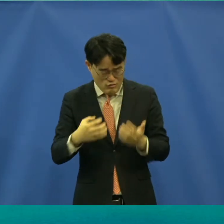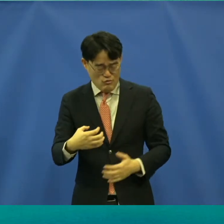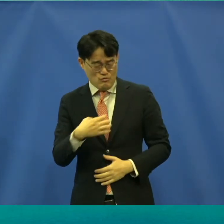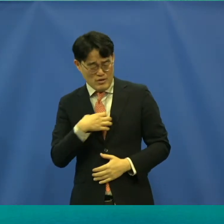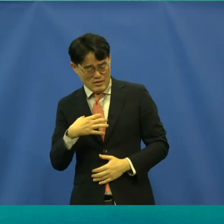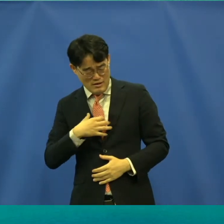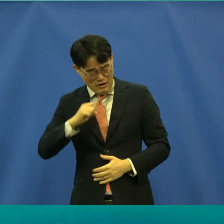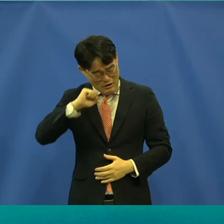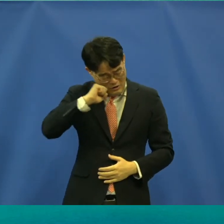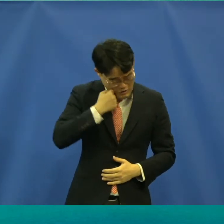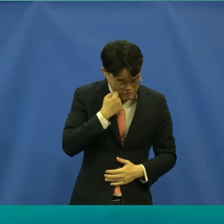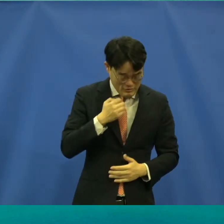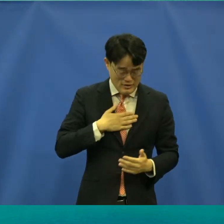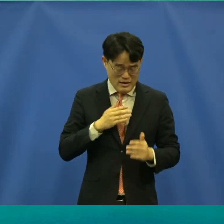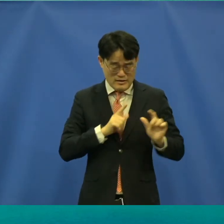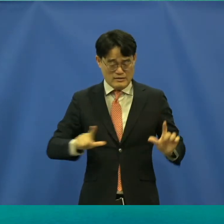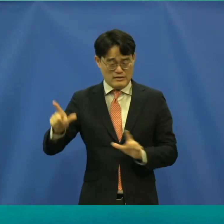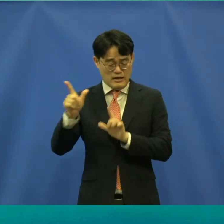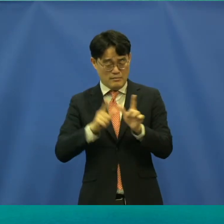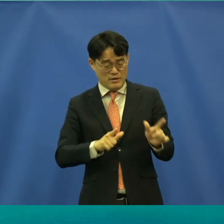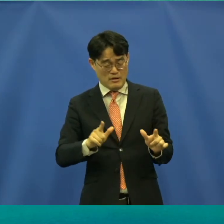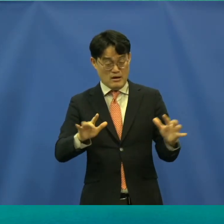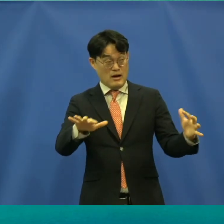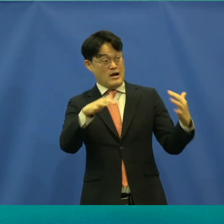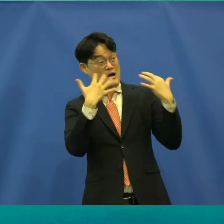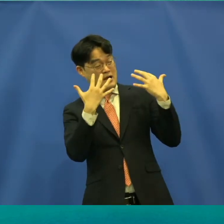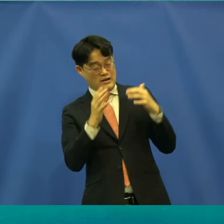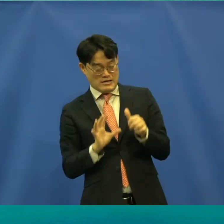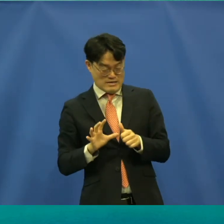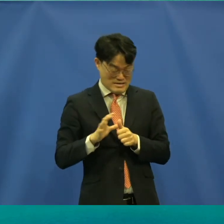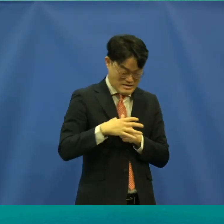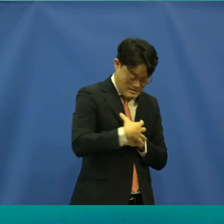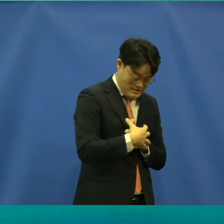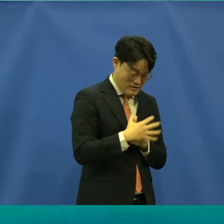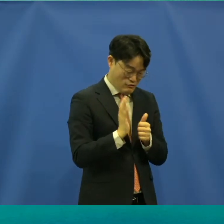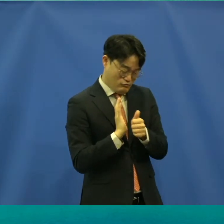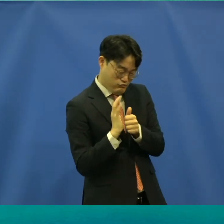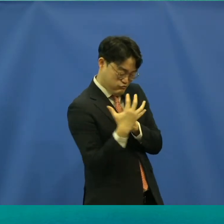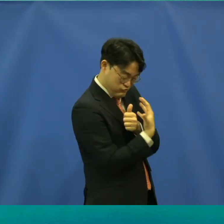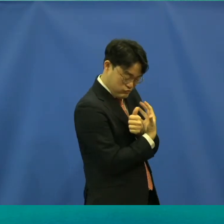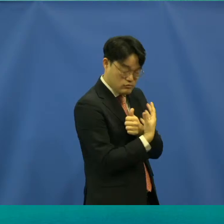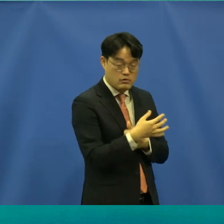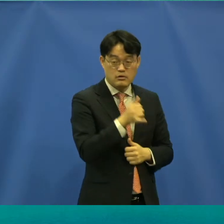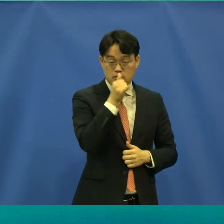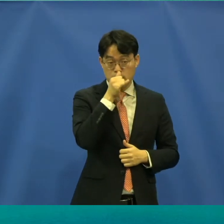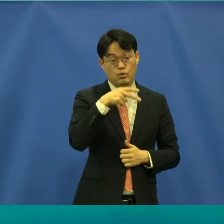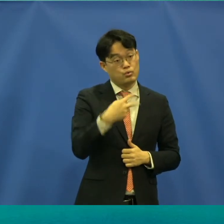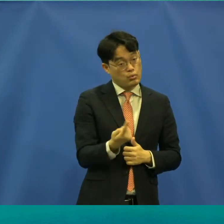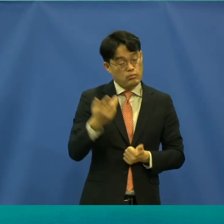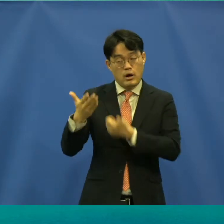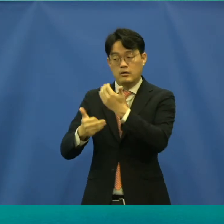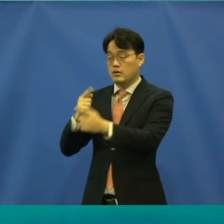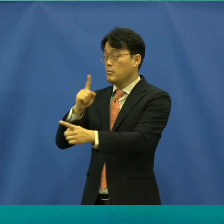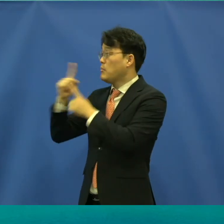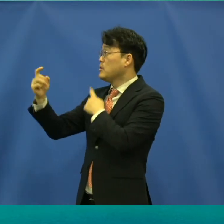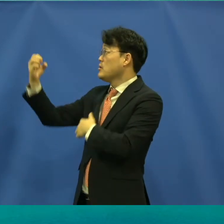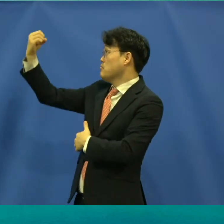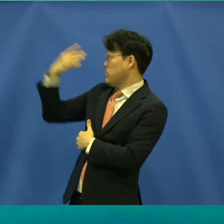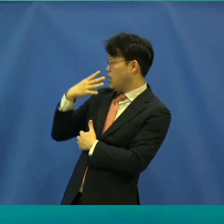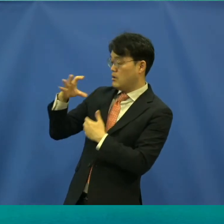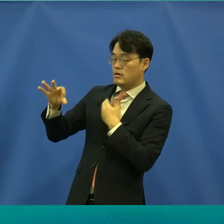궁지에 몰려 있어도 하나님의 말씀이 임하면, 개입하면 변화가 일어난다는 거잖아요.